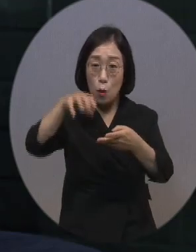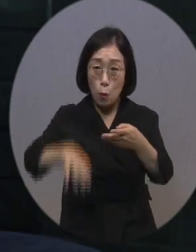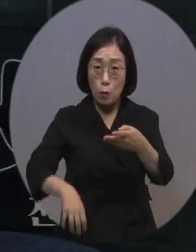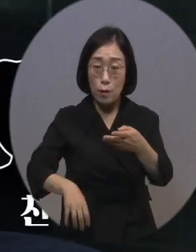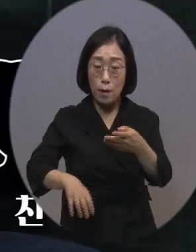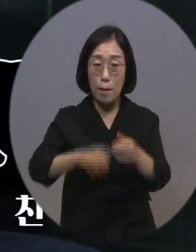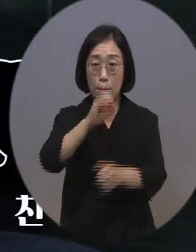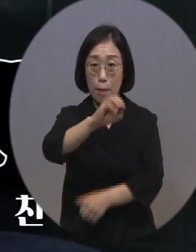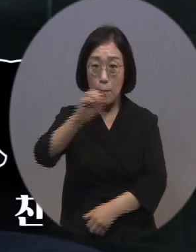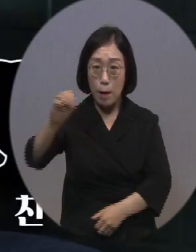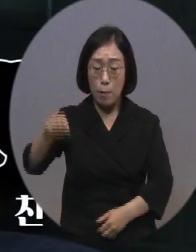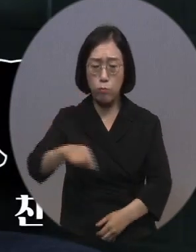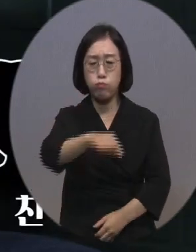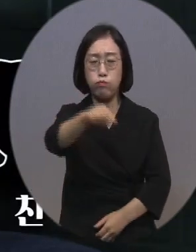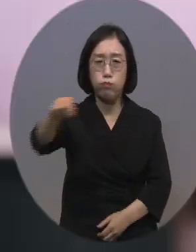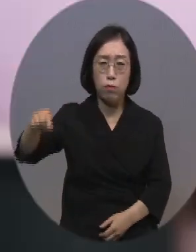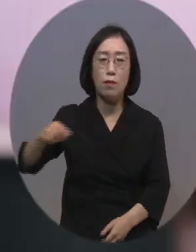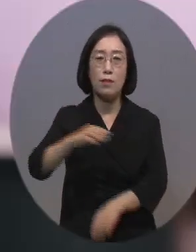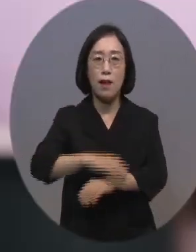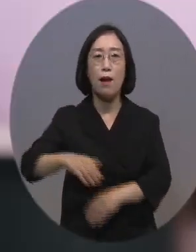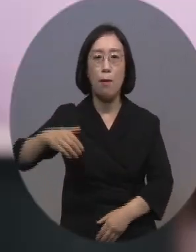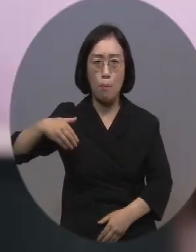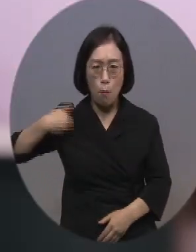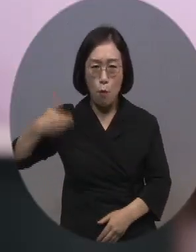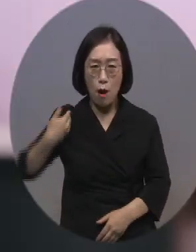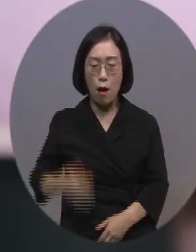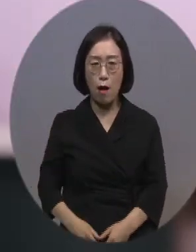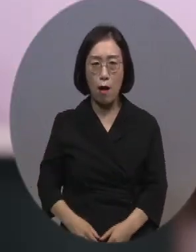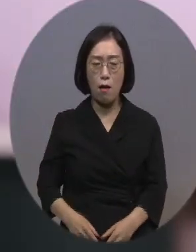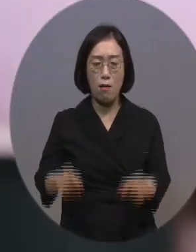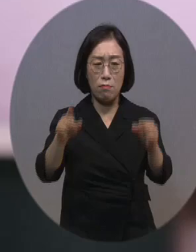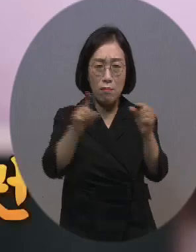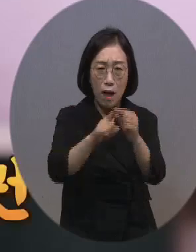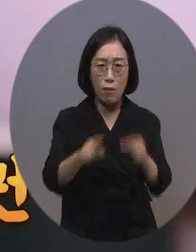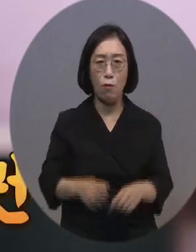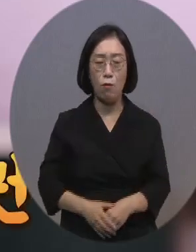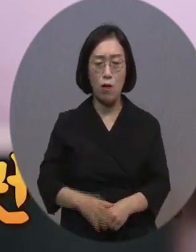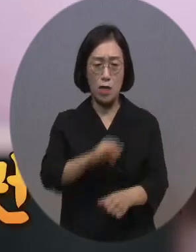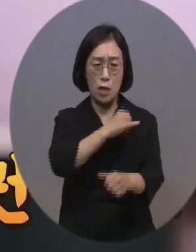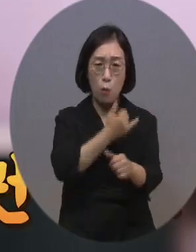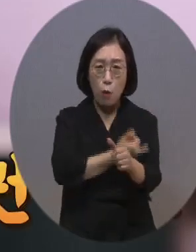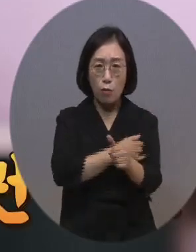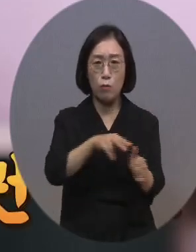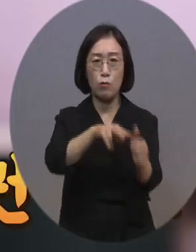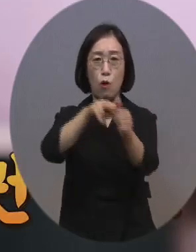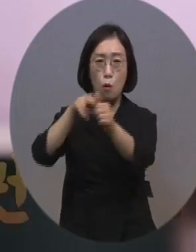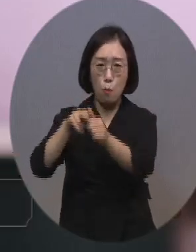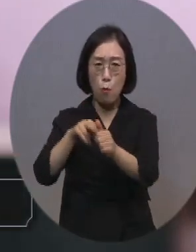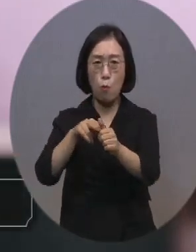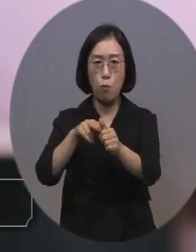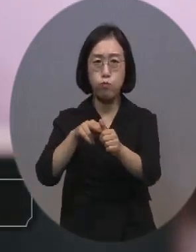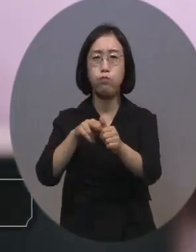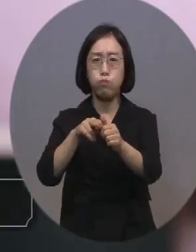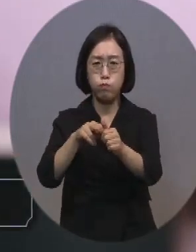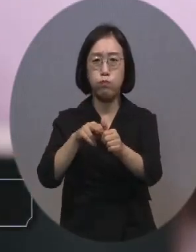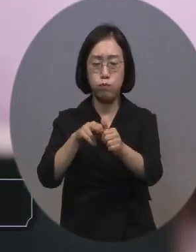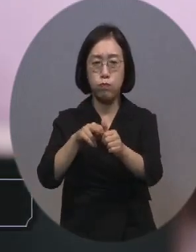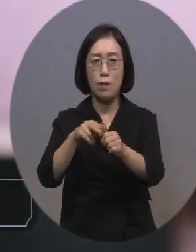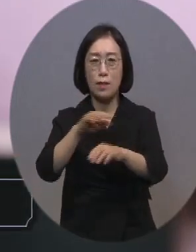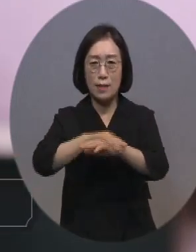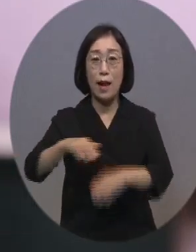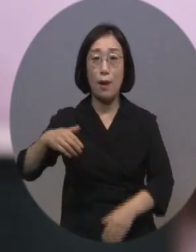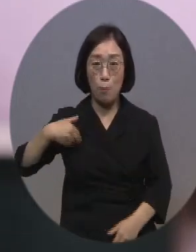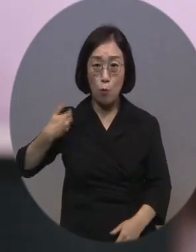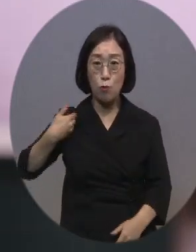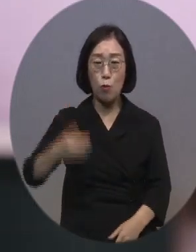하면 사실 잘 모르더라고요. 어려운 단어들만 있잖아요. 북한, 인권, 정보. 그럼 도대체 어떤 것인지 잘